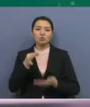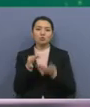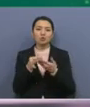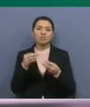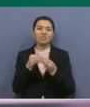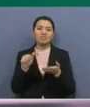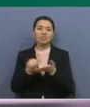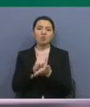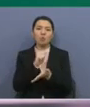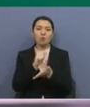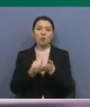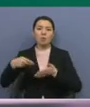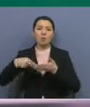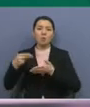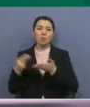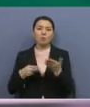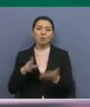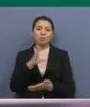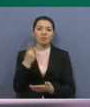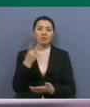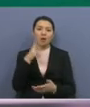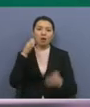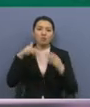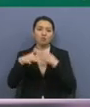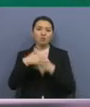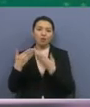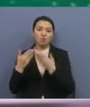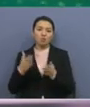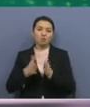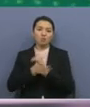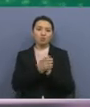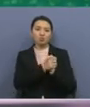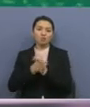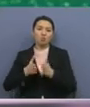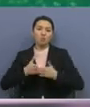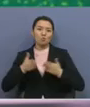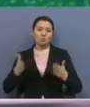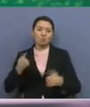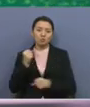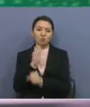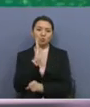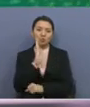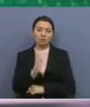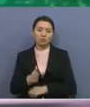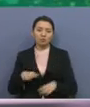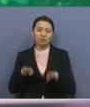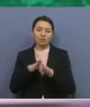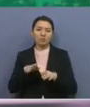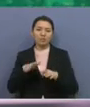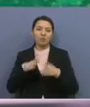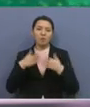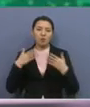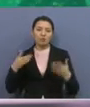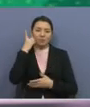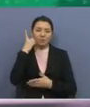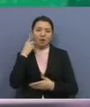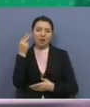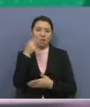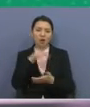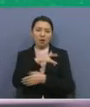ондаған құжатқа қол қойылып, екі елдің ынтымағы арта түсуі тиіс. Осындай стратегиялық маңызы зор міндет пен Германия